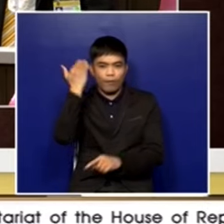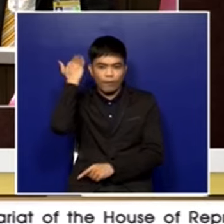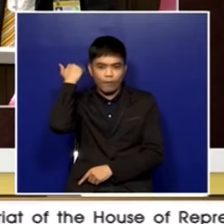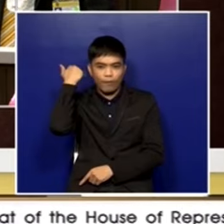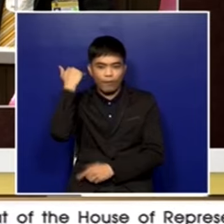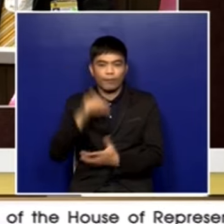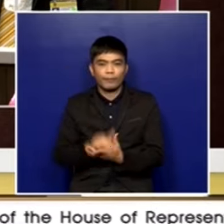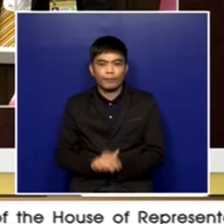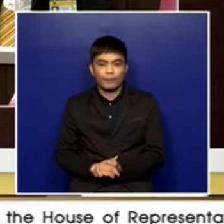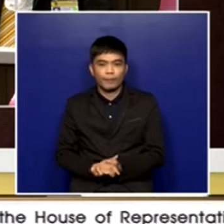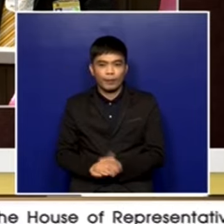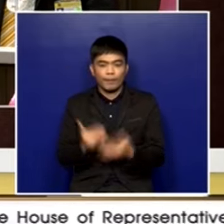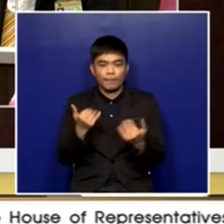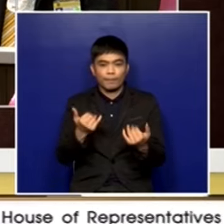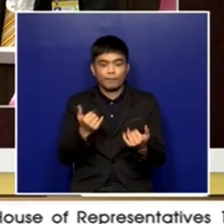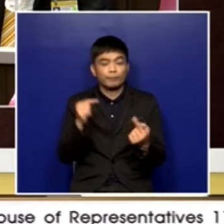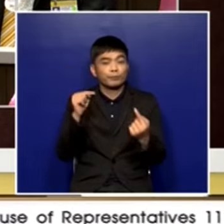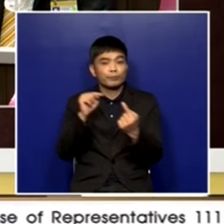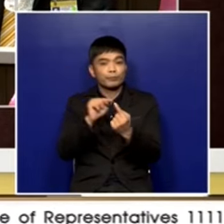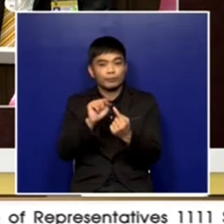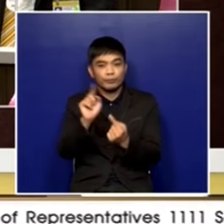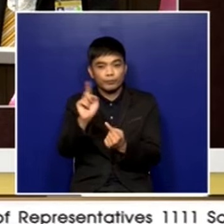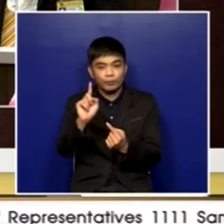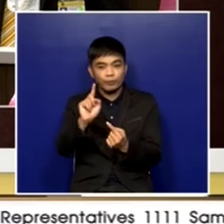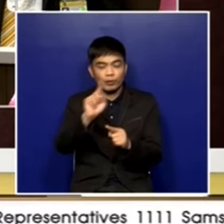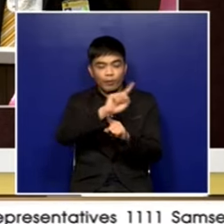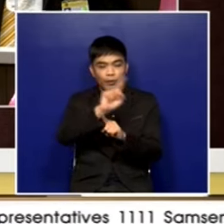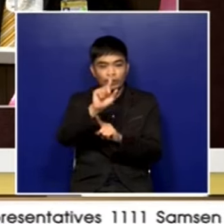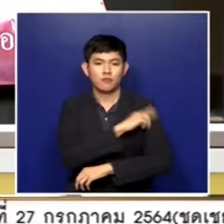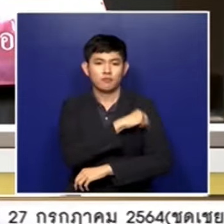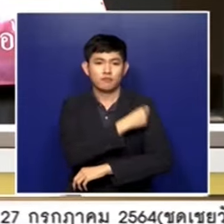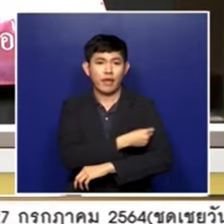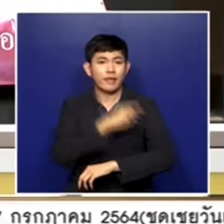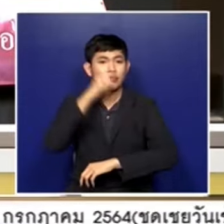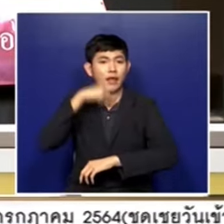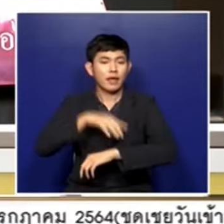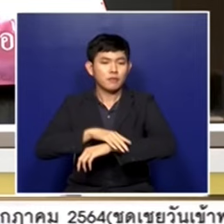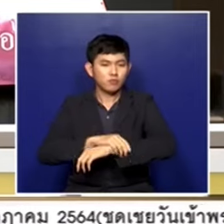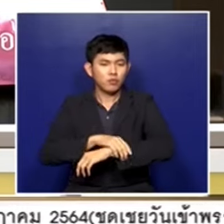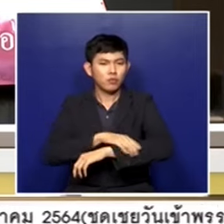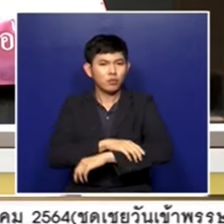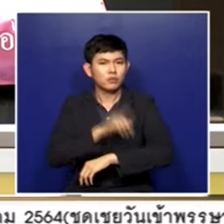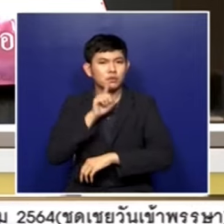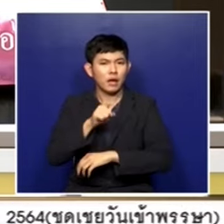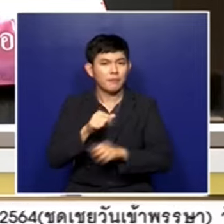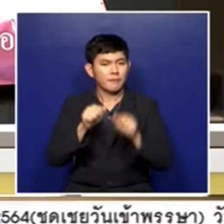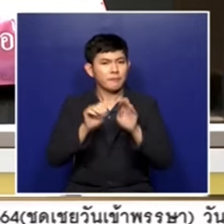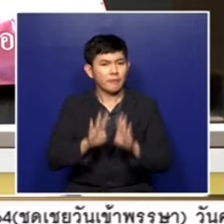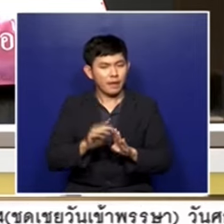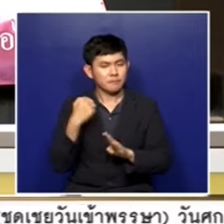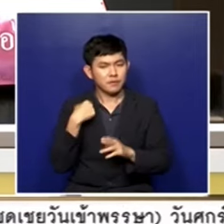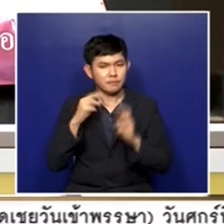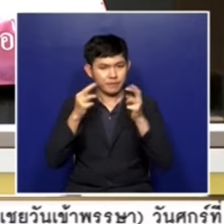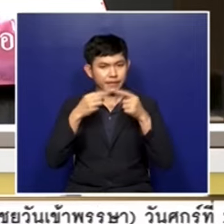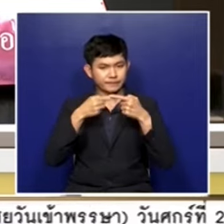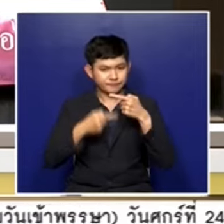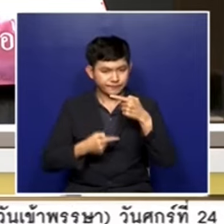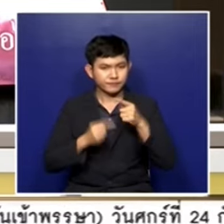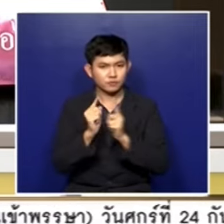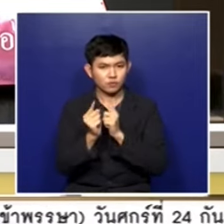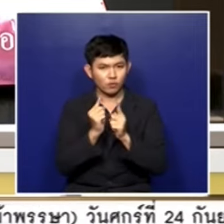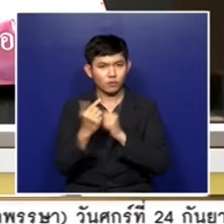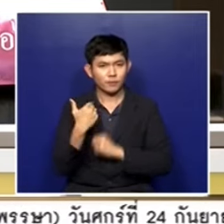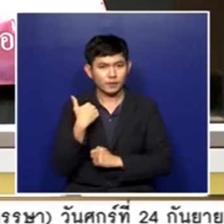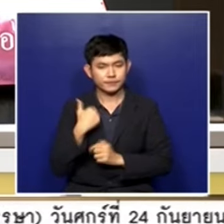มาตราไหนเหนือสมาดูนะครับที่ระบุว่าให้สามารถตั้งสสรได้ตรงนี้ก็เลยเป็นข้อกังวลนะครับว่า